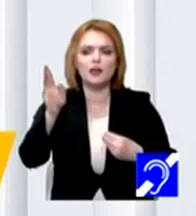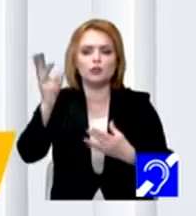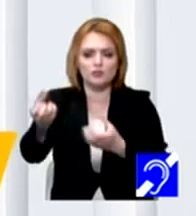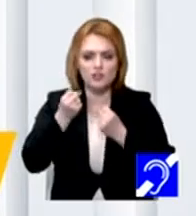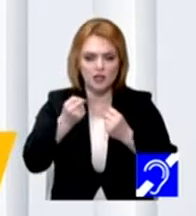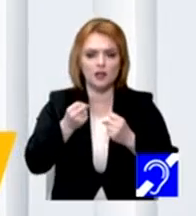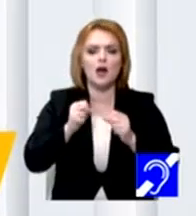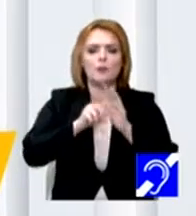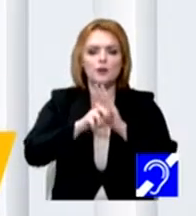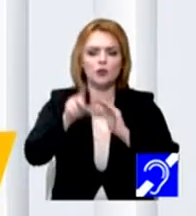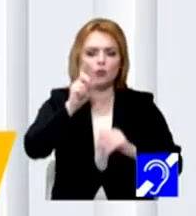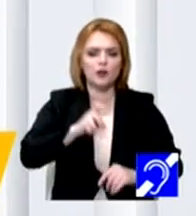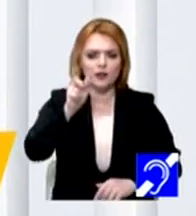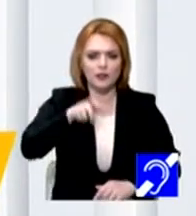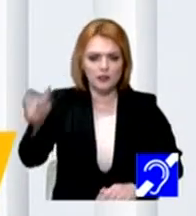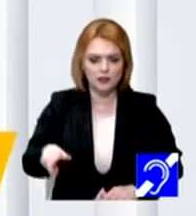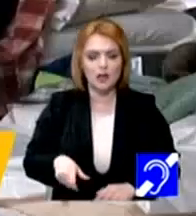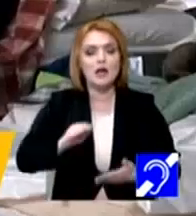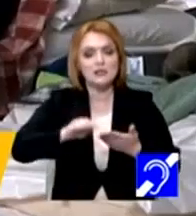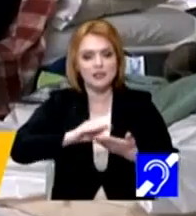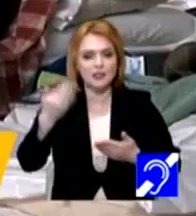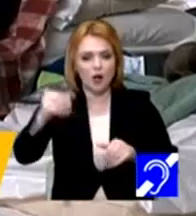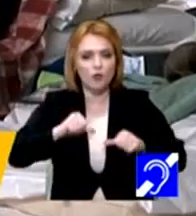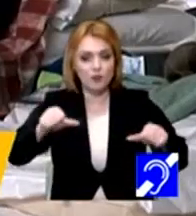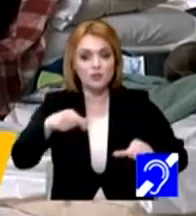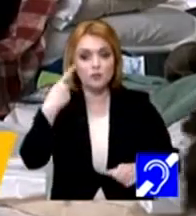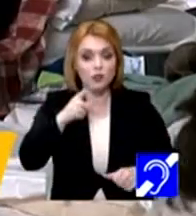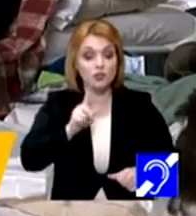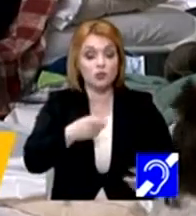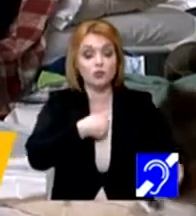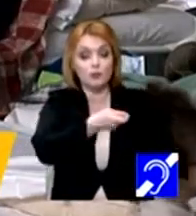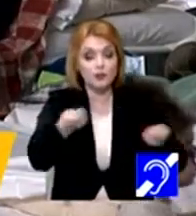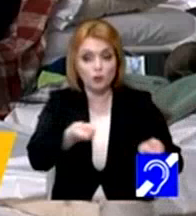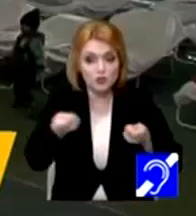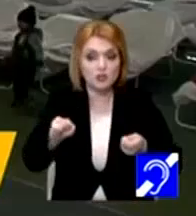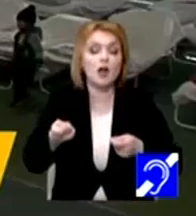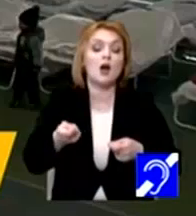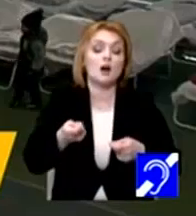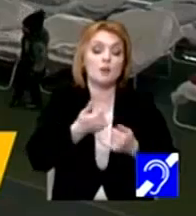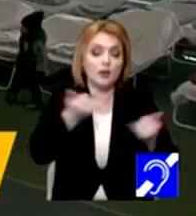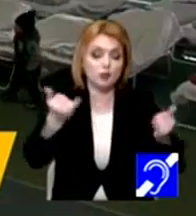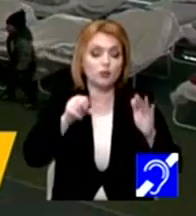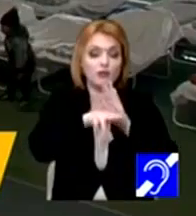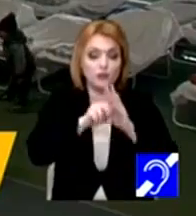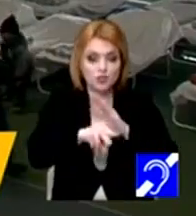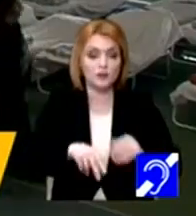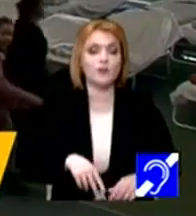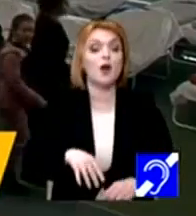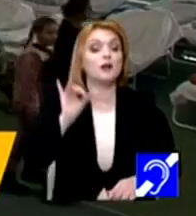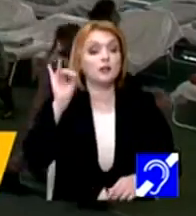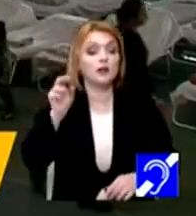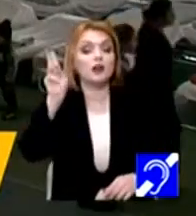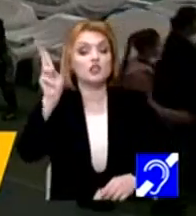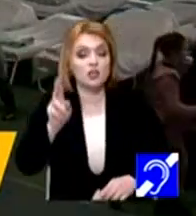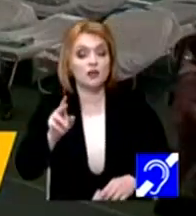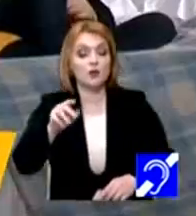al guvernului Dumitru Udrea a declarat că mecanismul de import al donațiilor pentru refugiați făcute de către persoanele fizice aflate